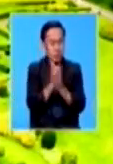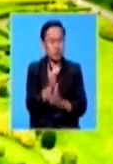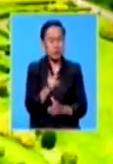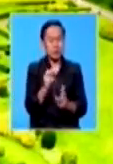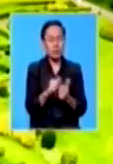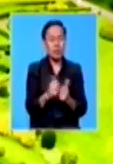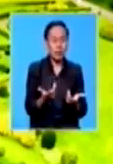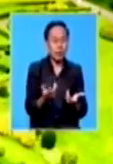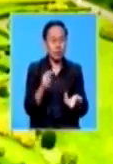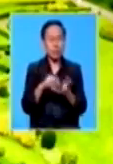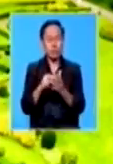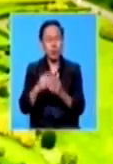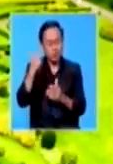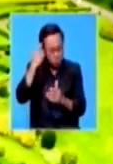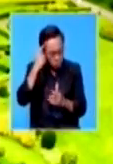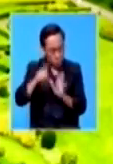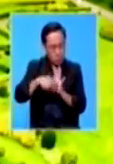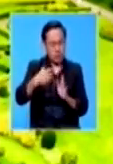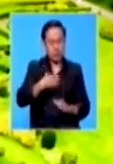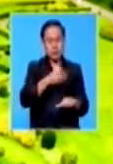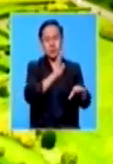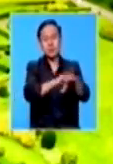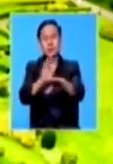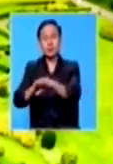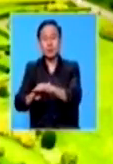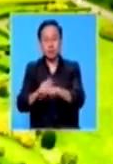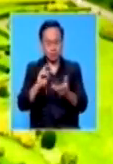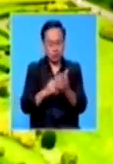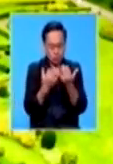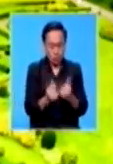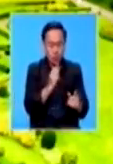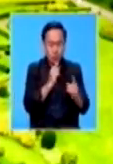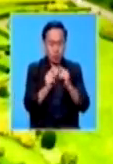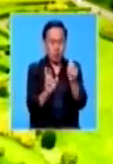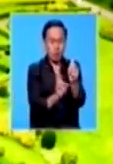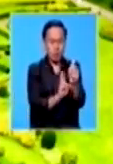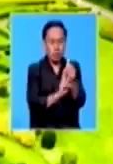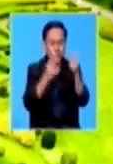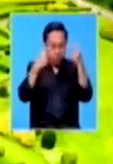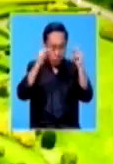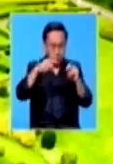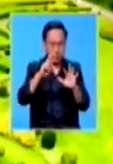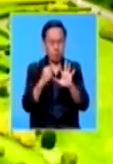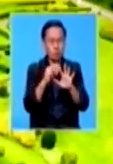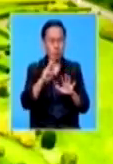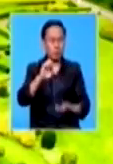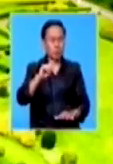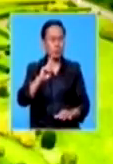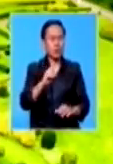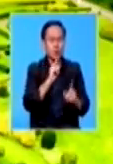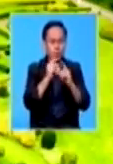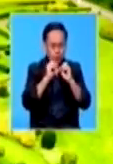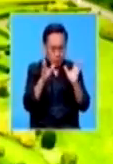นะไม่อยากให้มันเกิดขึ้นเราต้องเอามาเจอกันนะครับผมก็ได้คุยกับท่านรองยกแล้วว่าต้องคุยกันละคุยให้รู้เรื่องกันทีว่ามันยังไงกัน